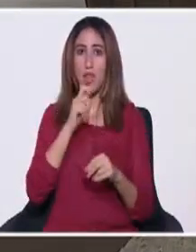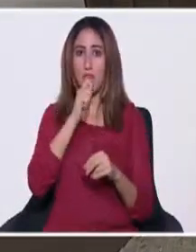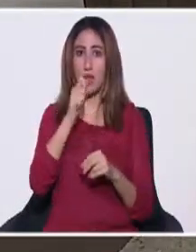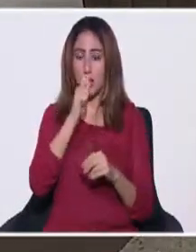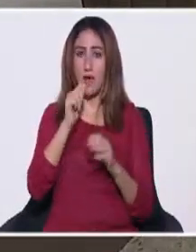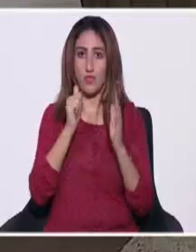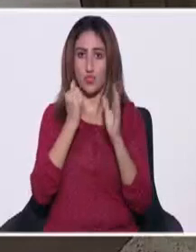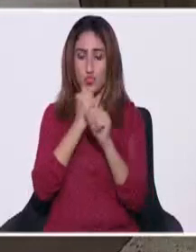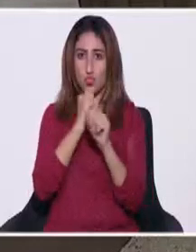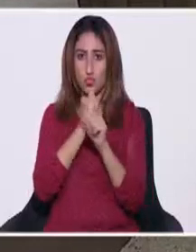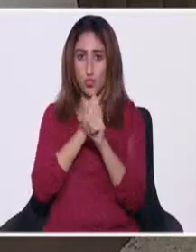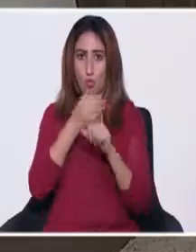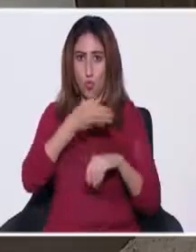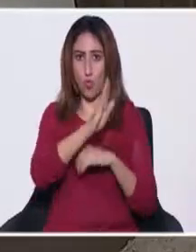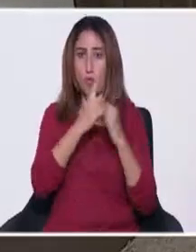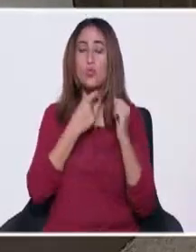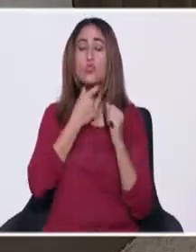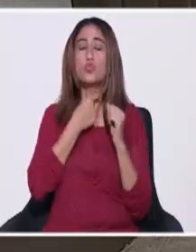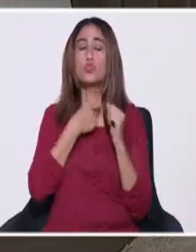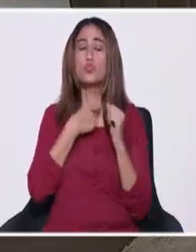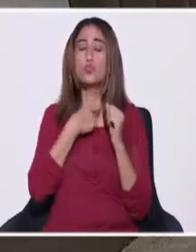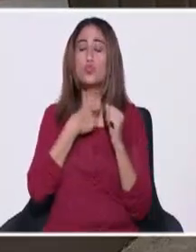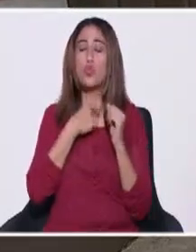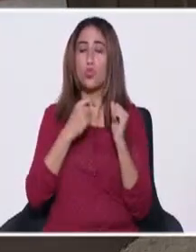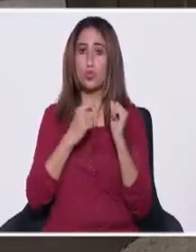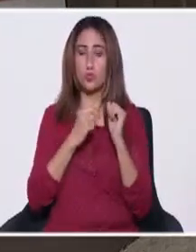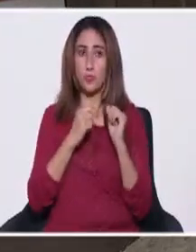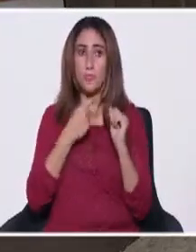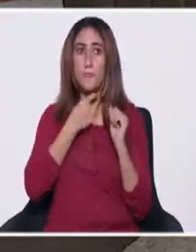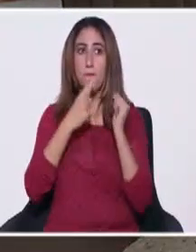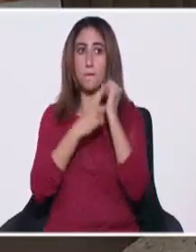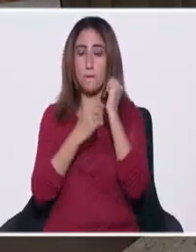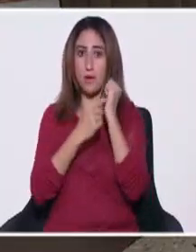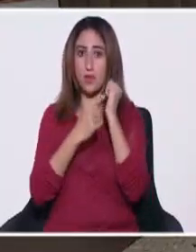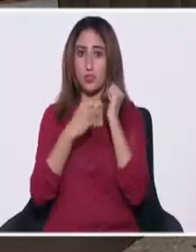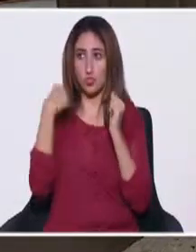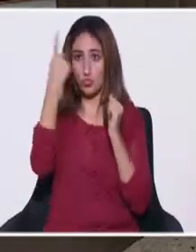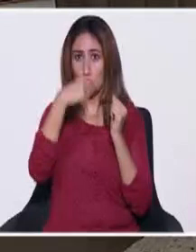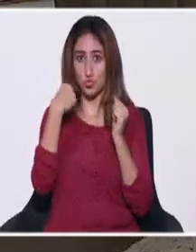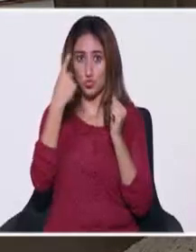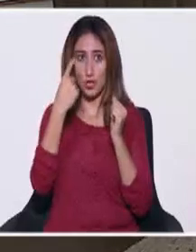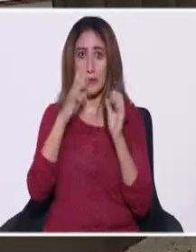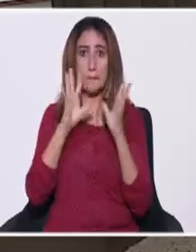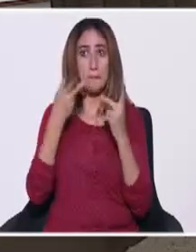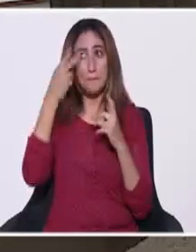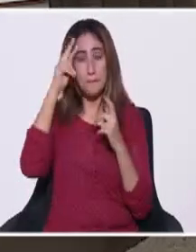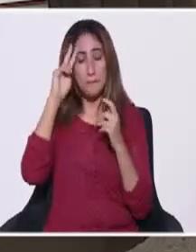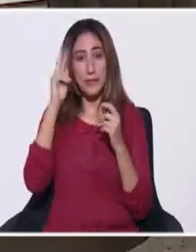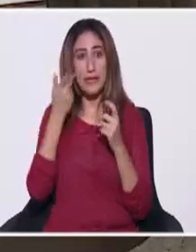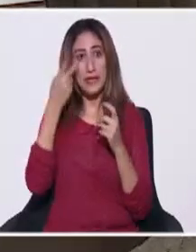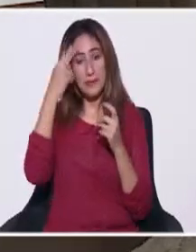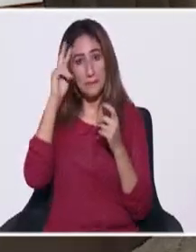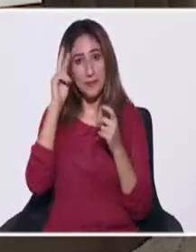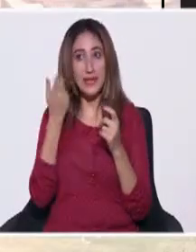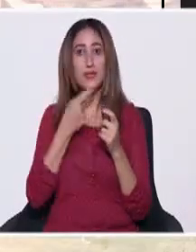الاستوديو، الصوت يشوفوا ناس كتير قوي لما يشوفوا الشكل مين ده يعني، يبقى فيه شيء